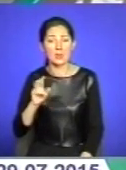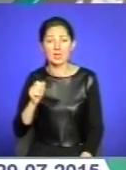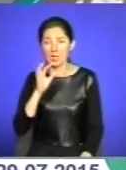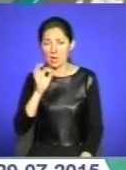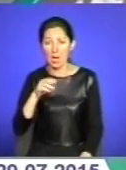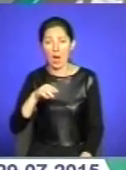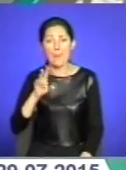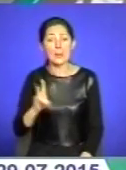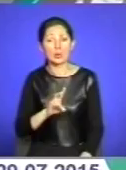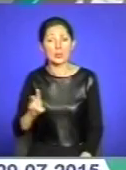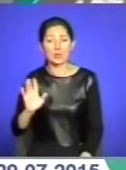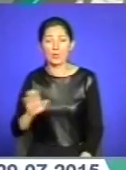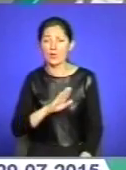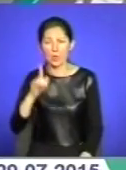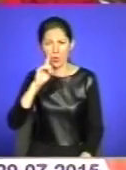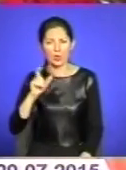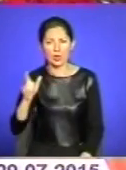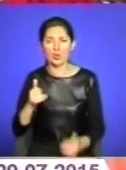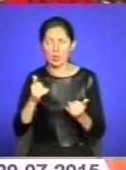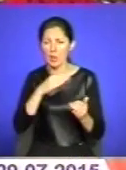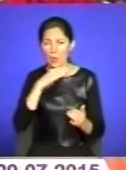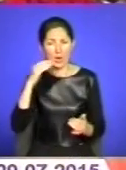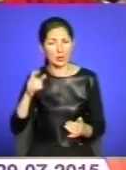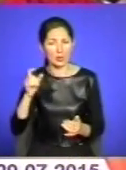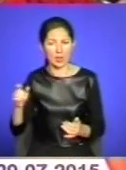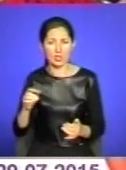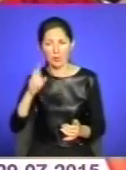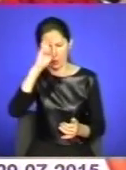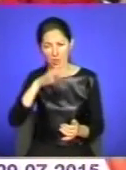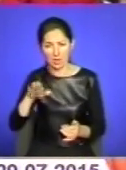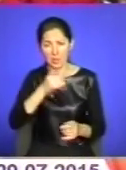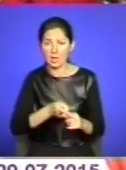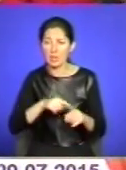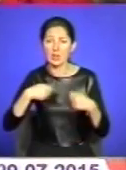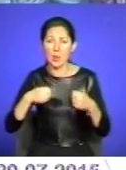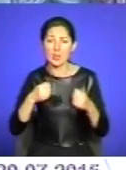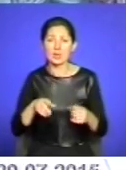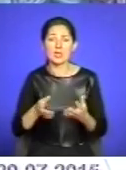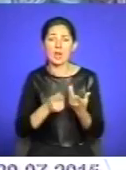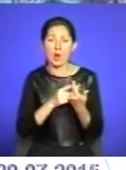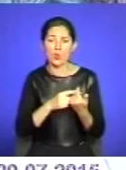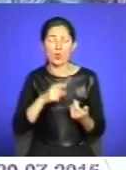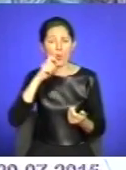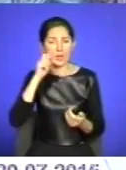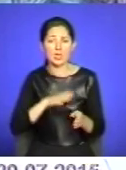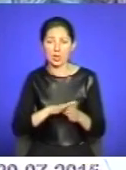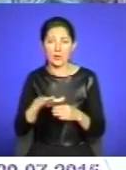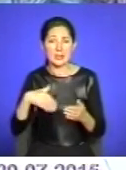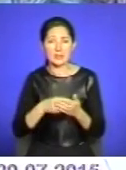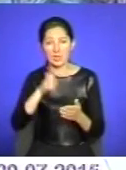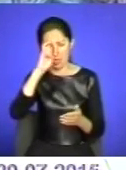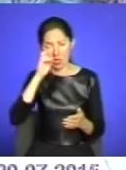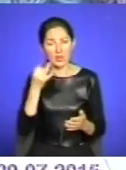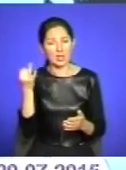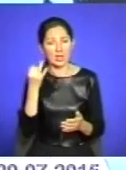був незручною людиною для багатьох діячів країн, які намагалися за рахунок України реалізувати свої державні інтереси. А сам